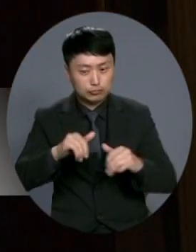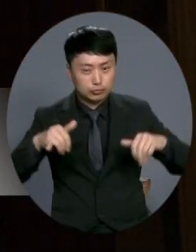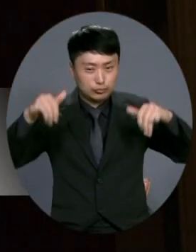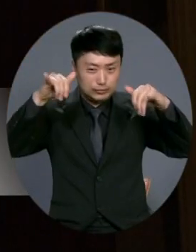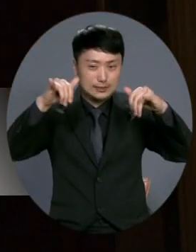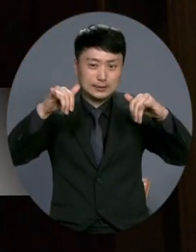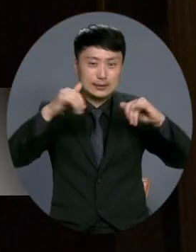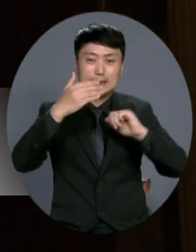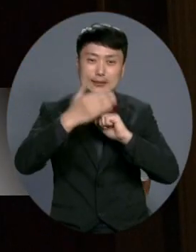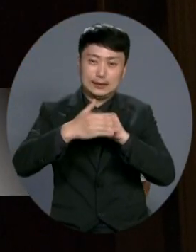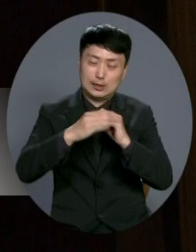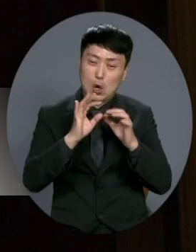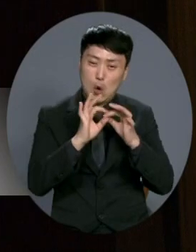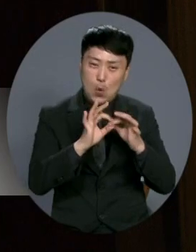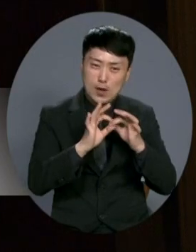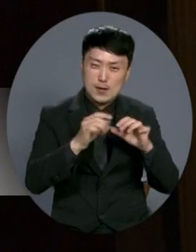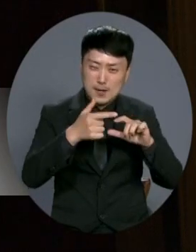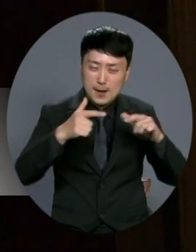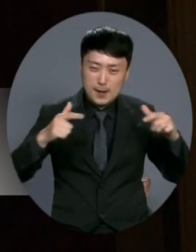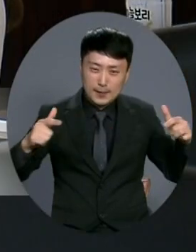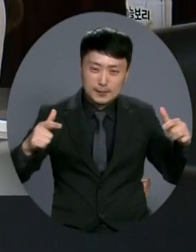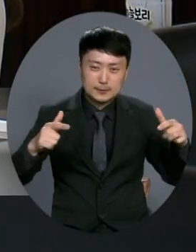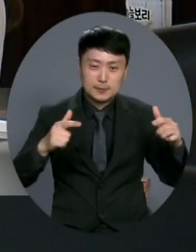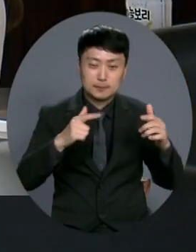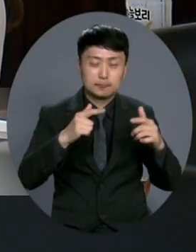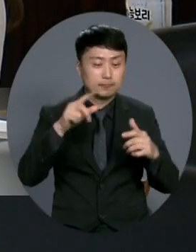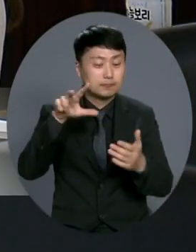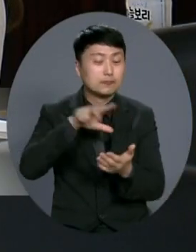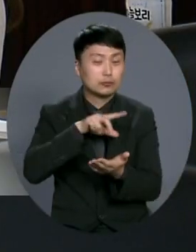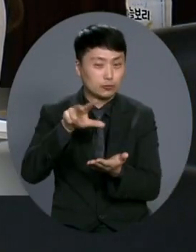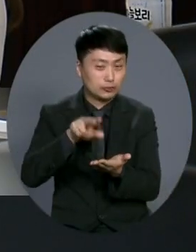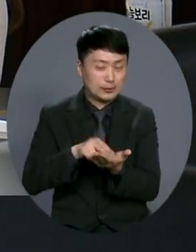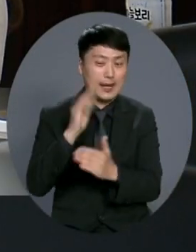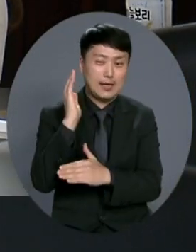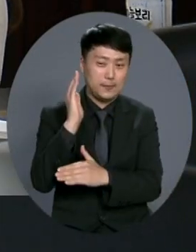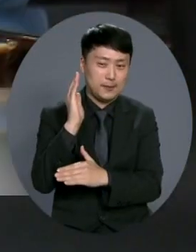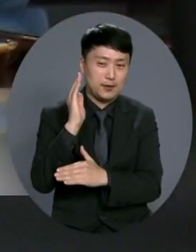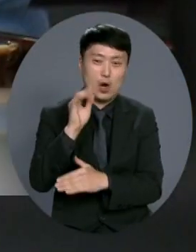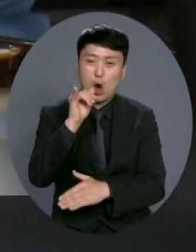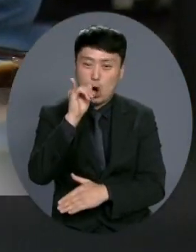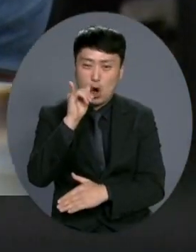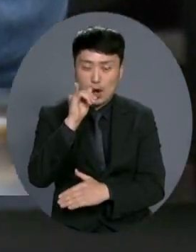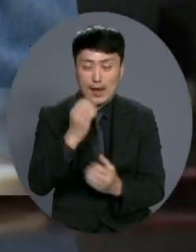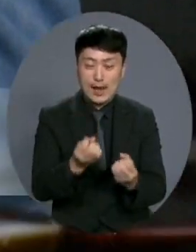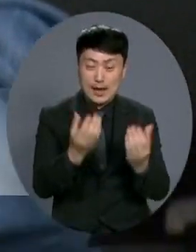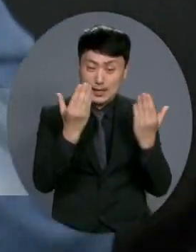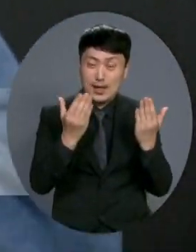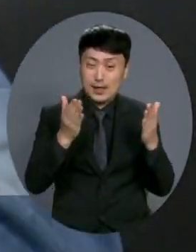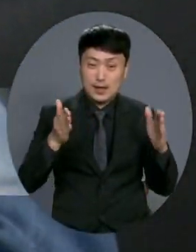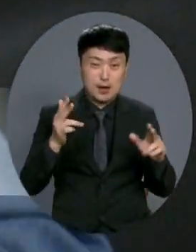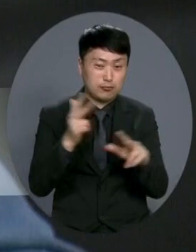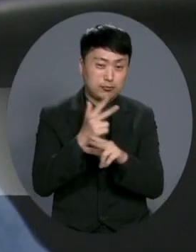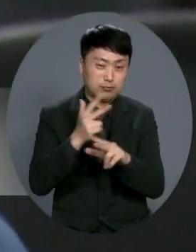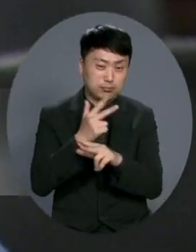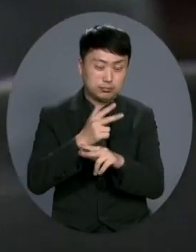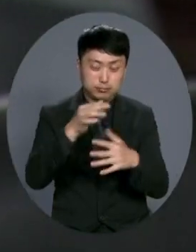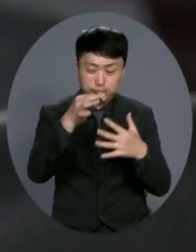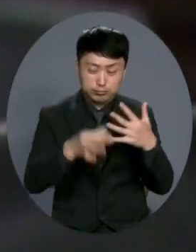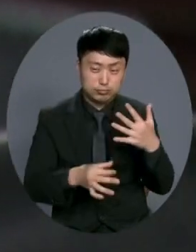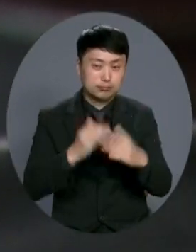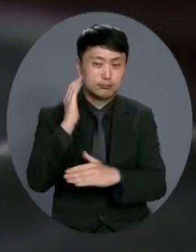등 사진과 관련된 다양하고 참신한 주제들을 다룬 강연도 비엔날레 기간 매주 개최하고